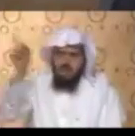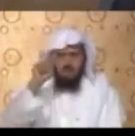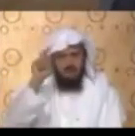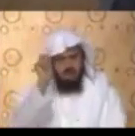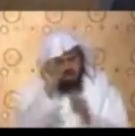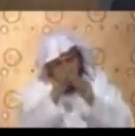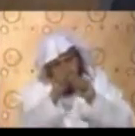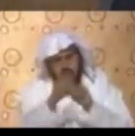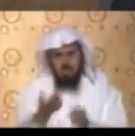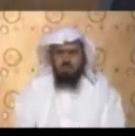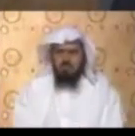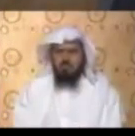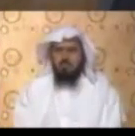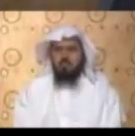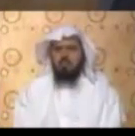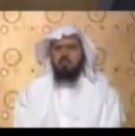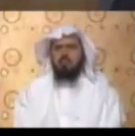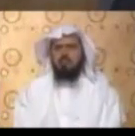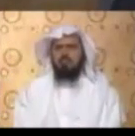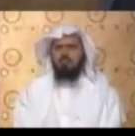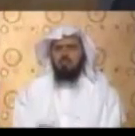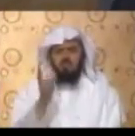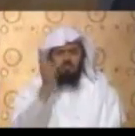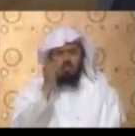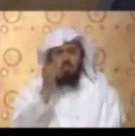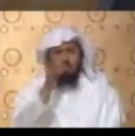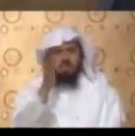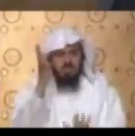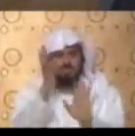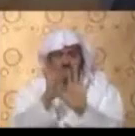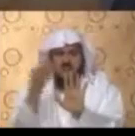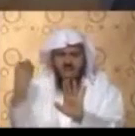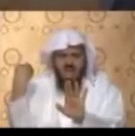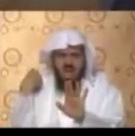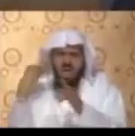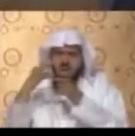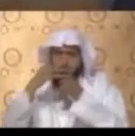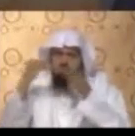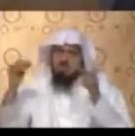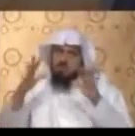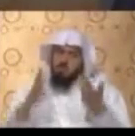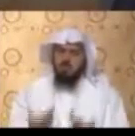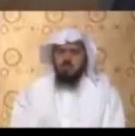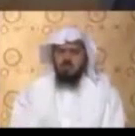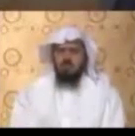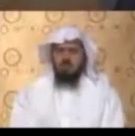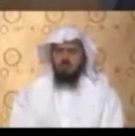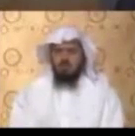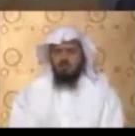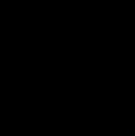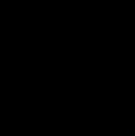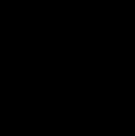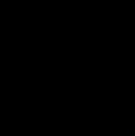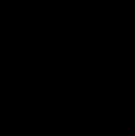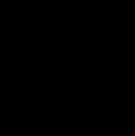انصحه عن هذا وقل له إني أخاف أن يؤثر على صلاتك وعلى عبادتك. نعم.